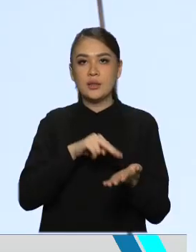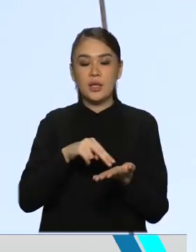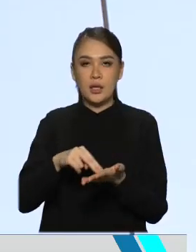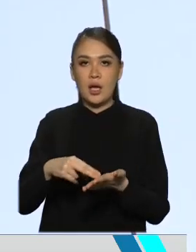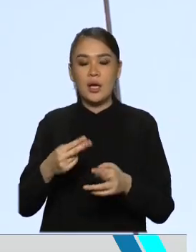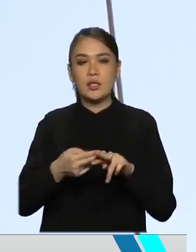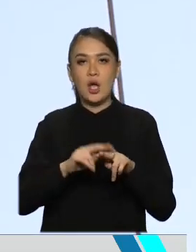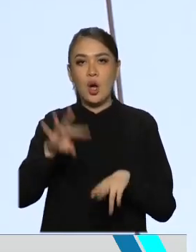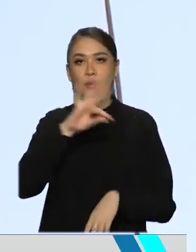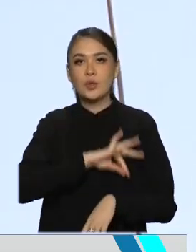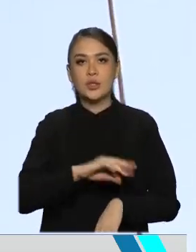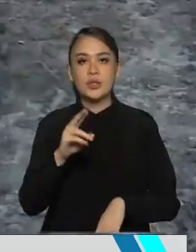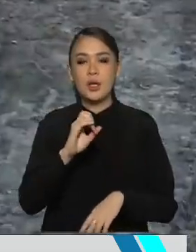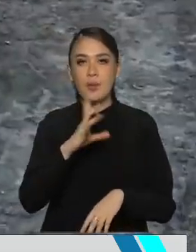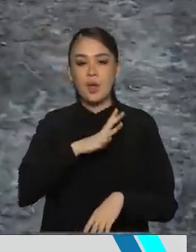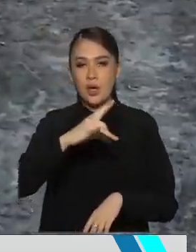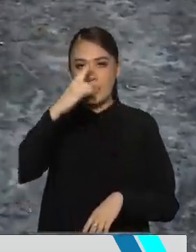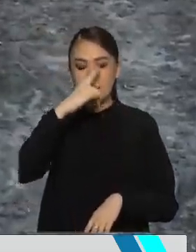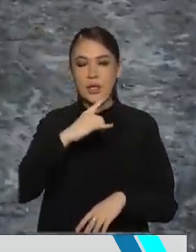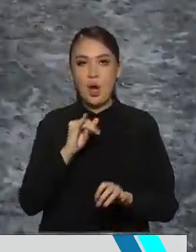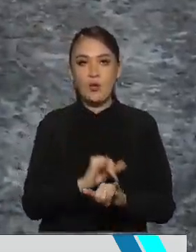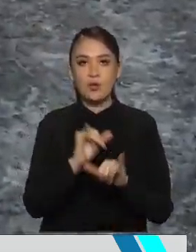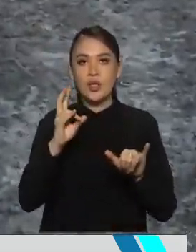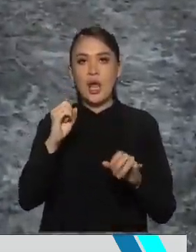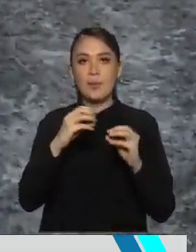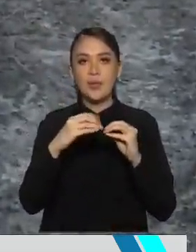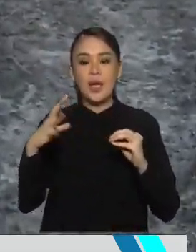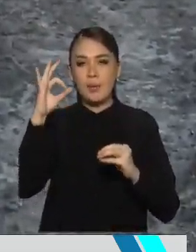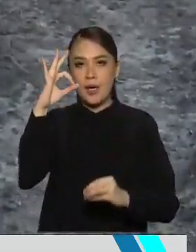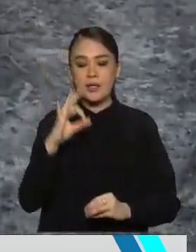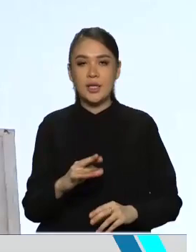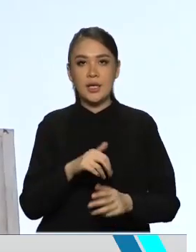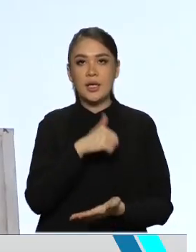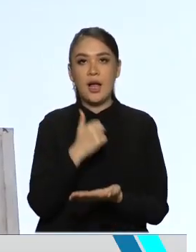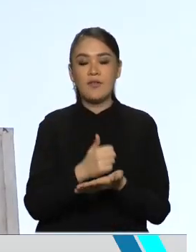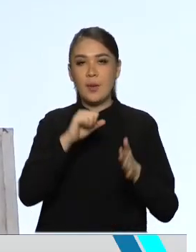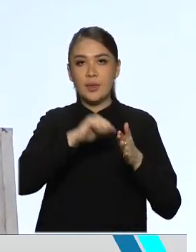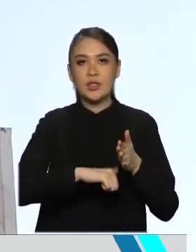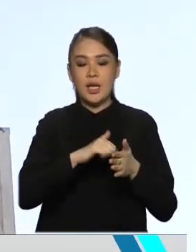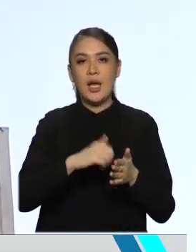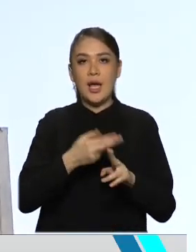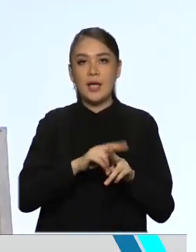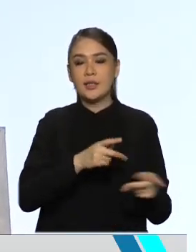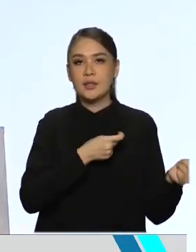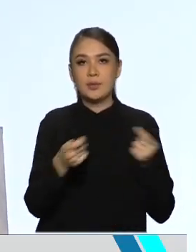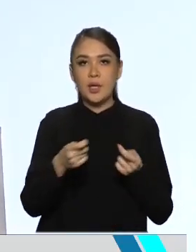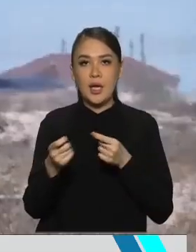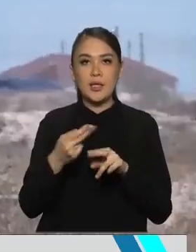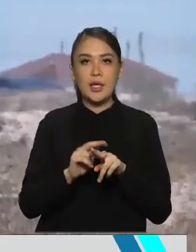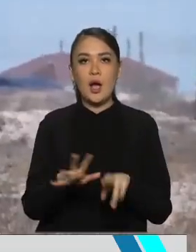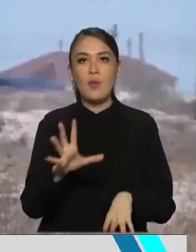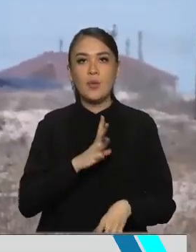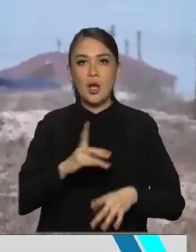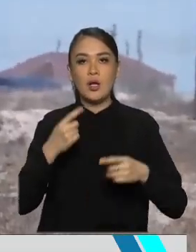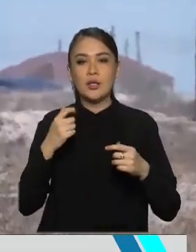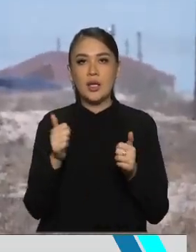объем потребления дистоплива в Казахстане увеличился на 15%. Одна из главных причин – серый экспорт. При массовом перетоке продукции на